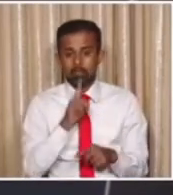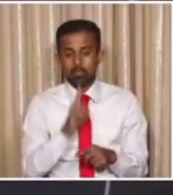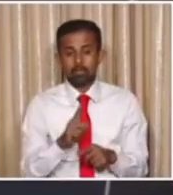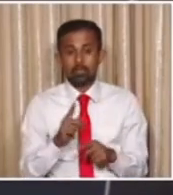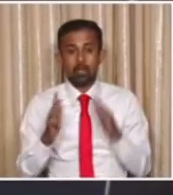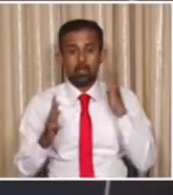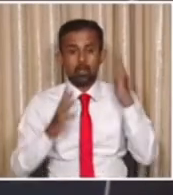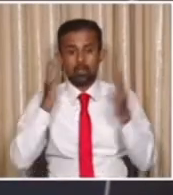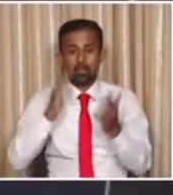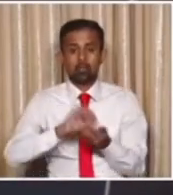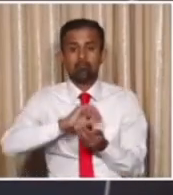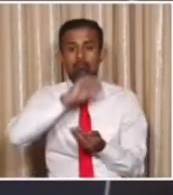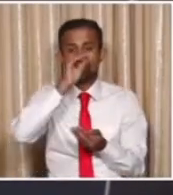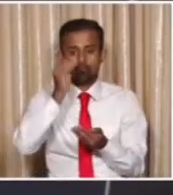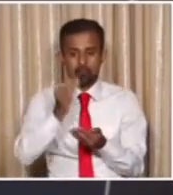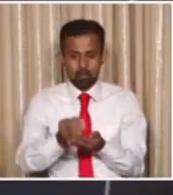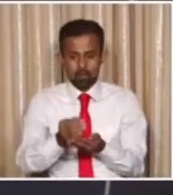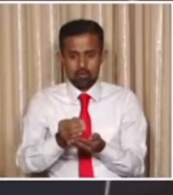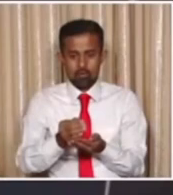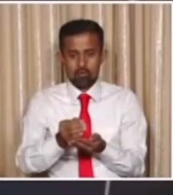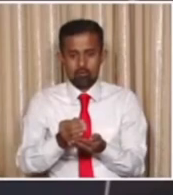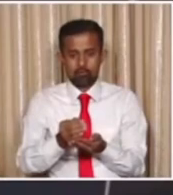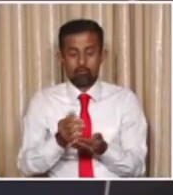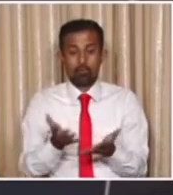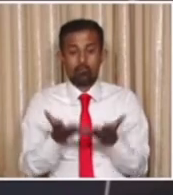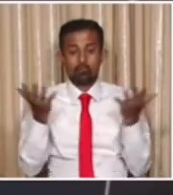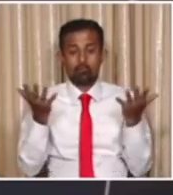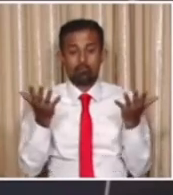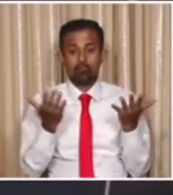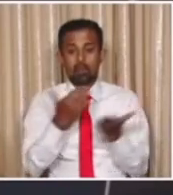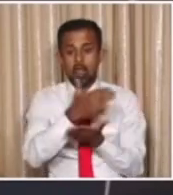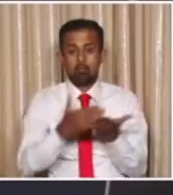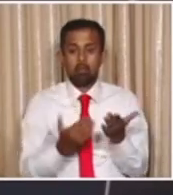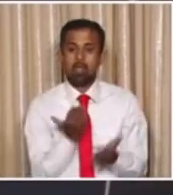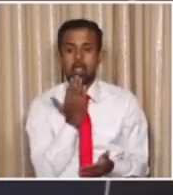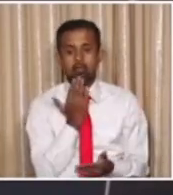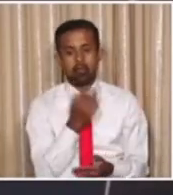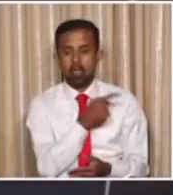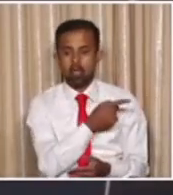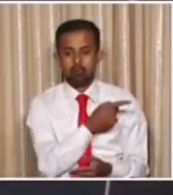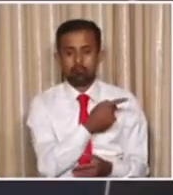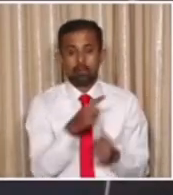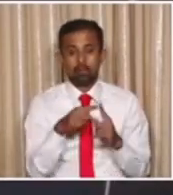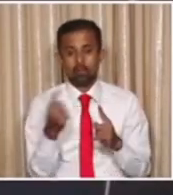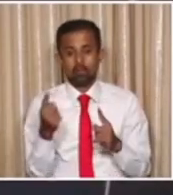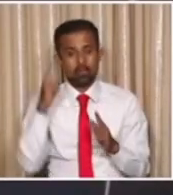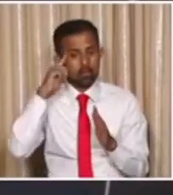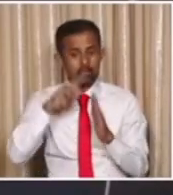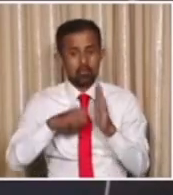ඉන්ටර්නැෂනල් මොනිටරි ෆන්ඩ් ඒතර මේ අරමුදලේ වැඩි පංගුව ඇමරිකා එක්සත් ජනපදය දරනවා හැබැයි ඊළඟට ඉන්නේ